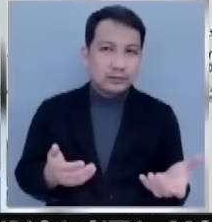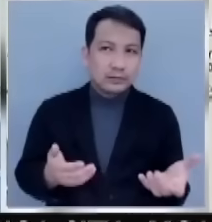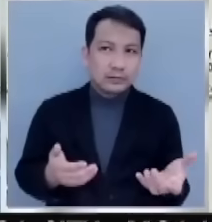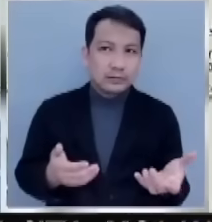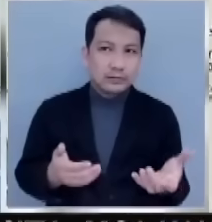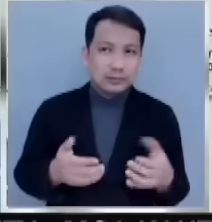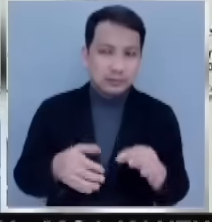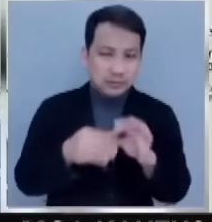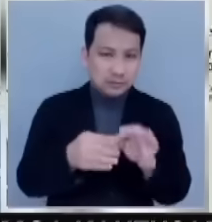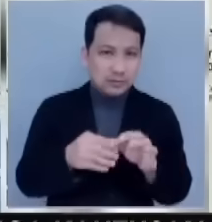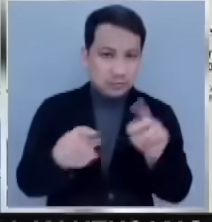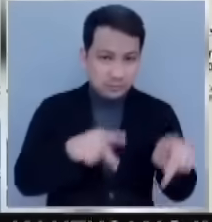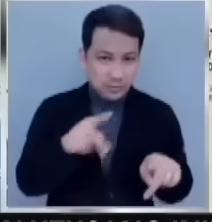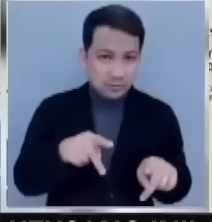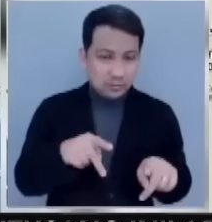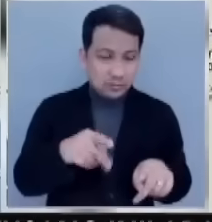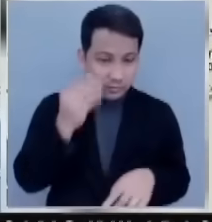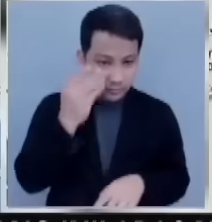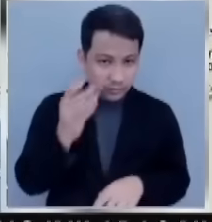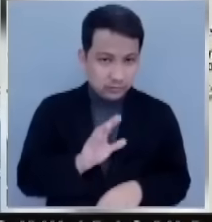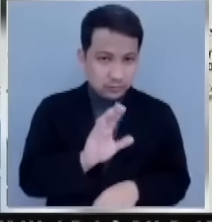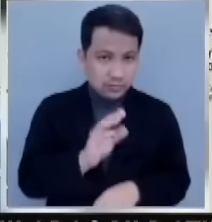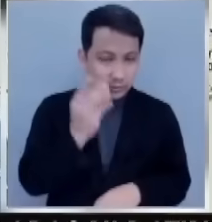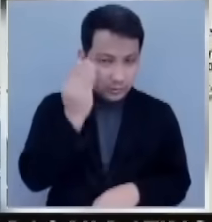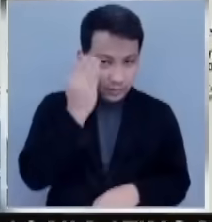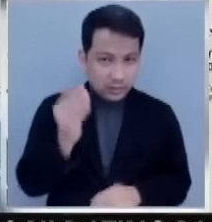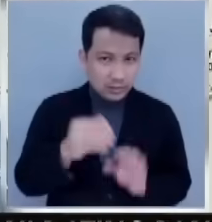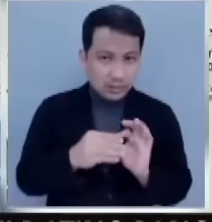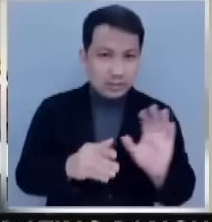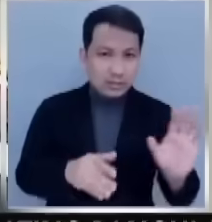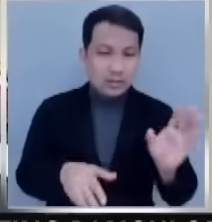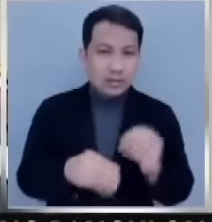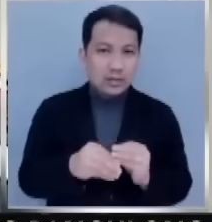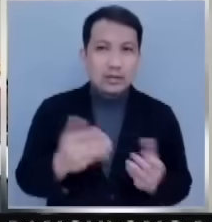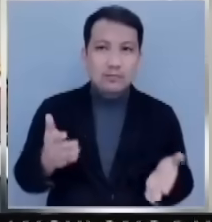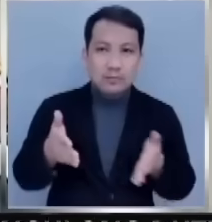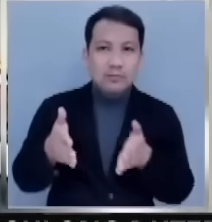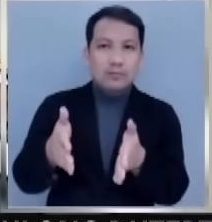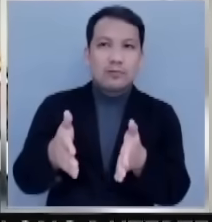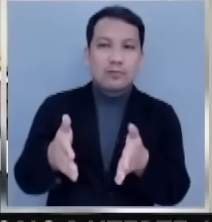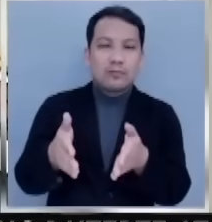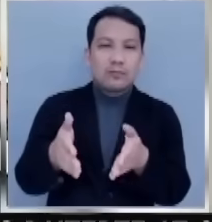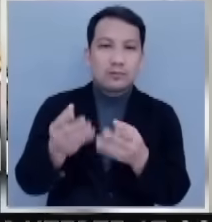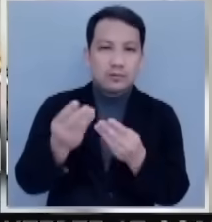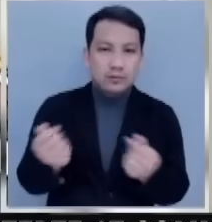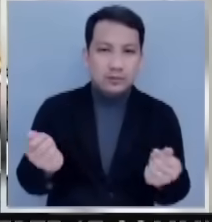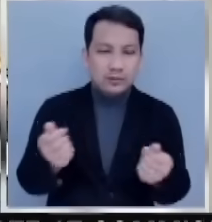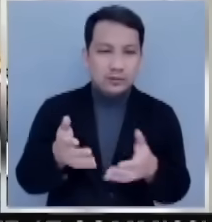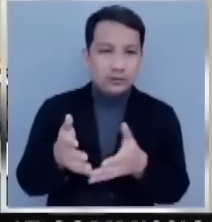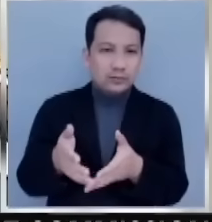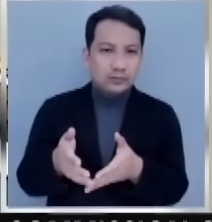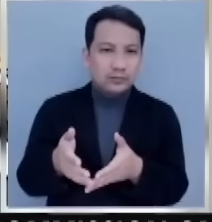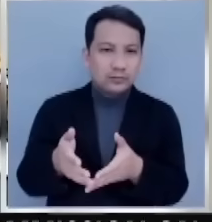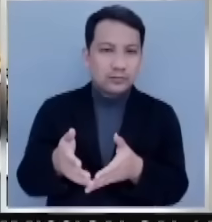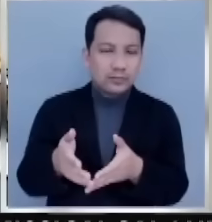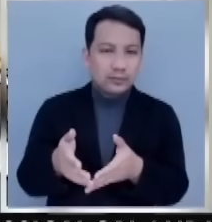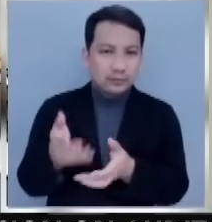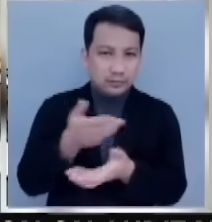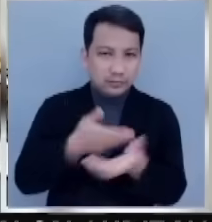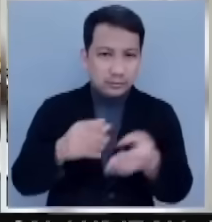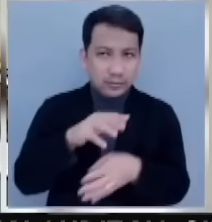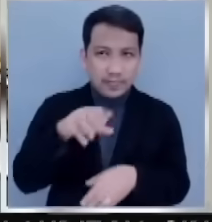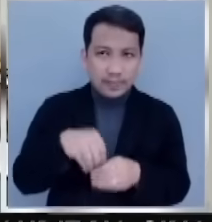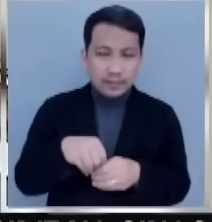mga tao kasi ang claim nila, mawawalan sila ng daan. Nagkaroon ng commotion between the two